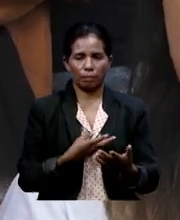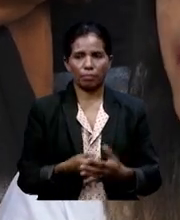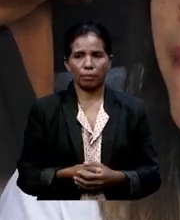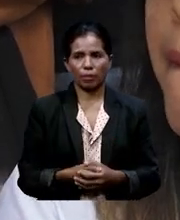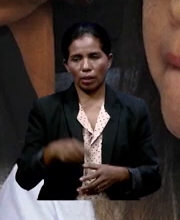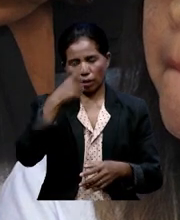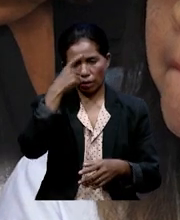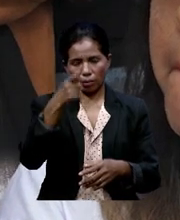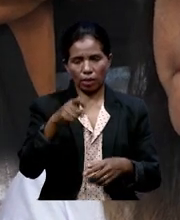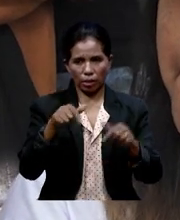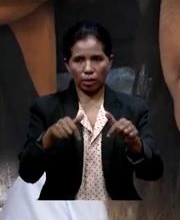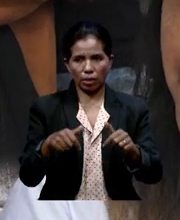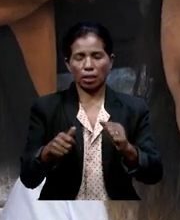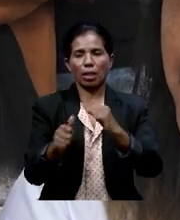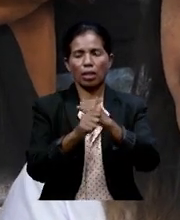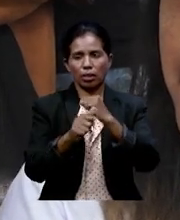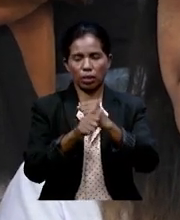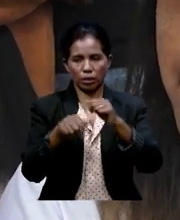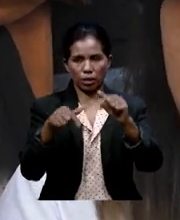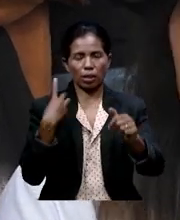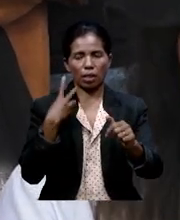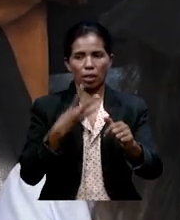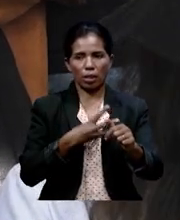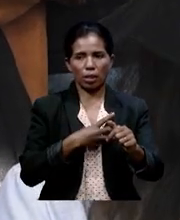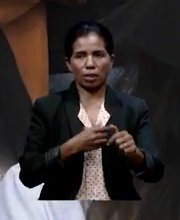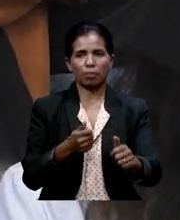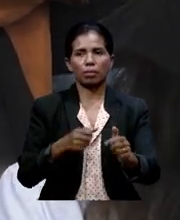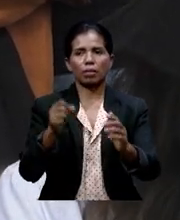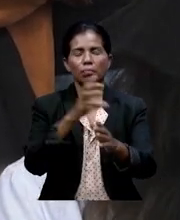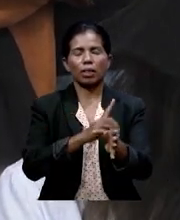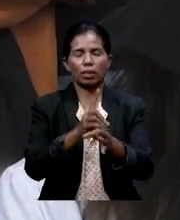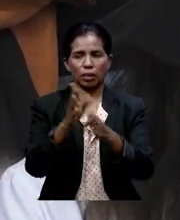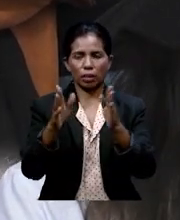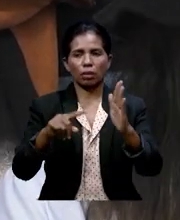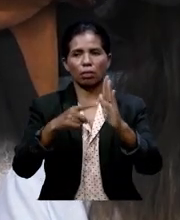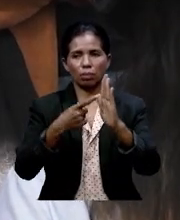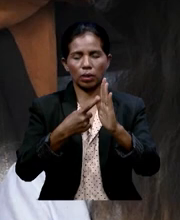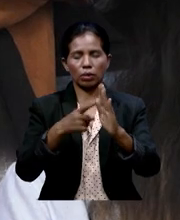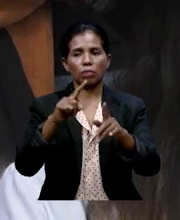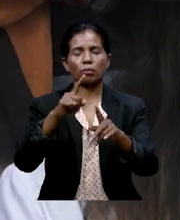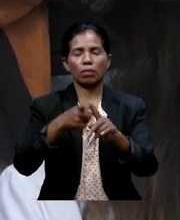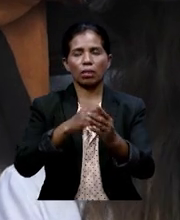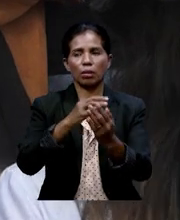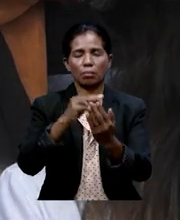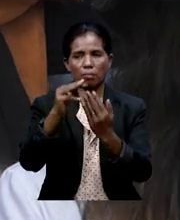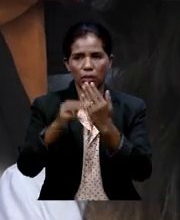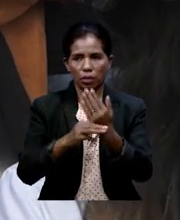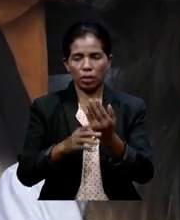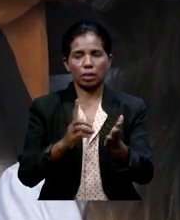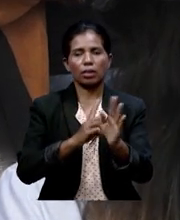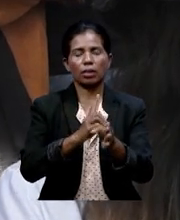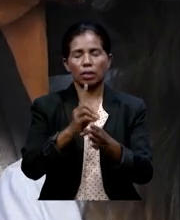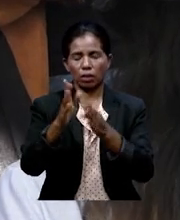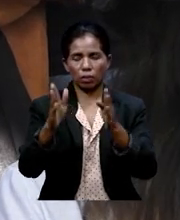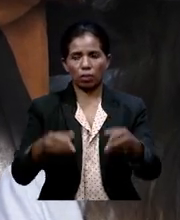Tamane maka asau de ohine ami marka bazeba statement direturnya hahu inisiu mai diretur fosa statement